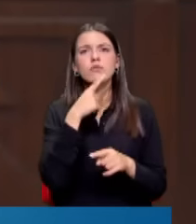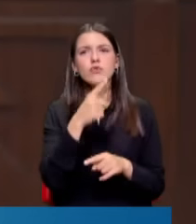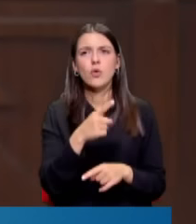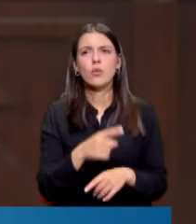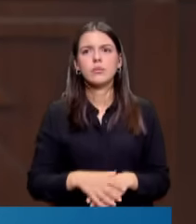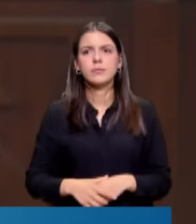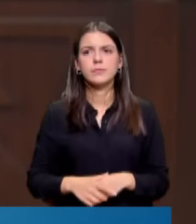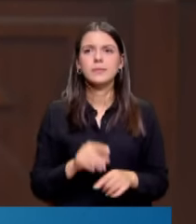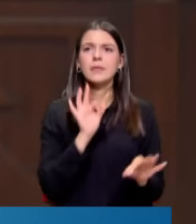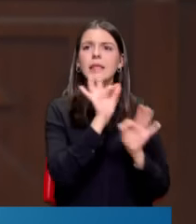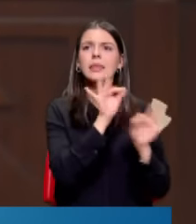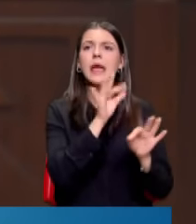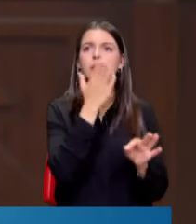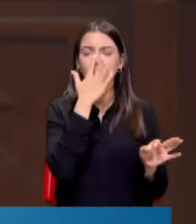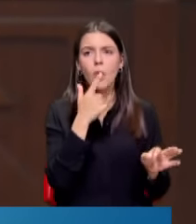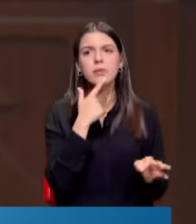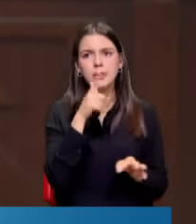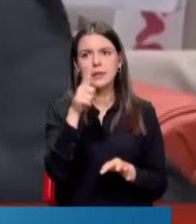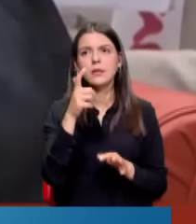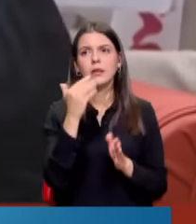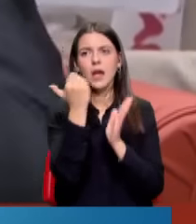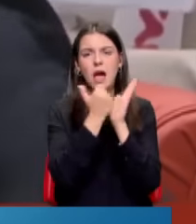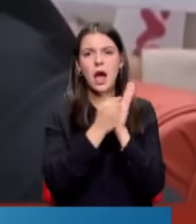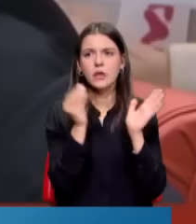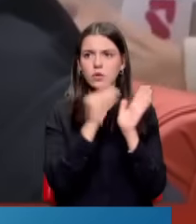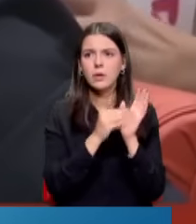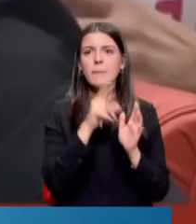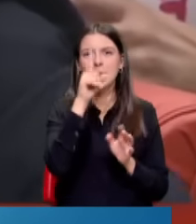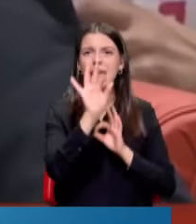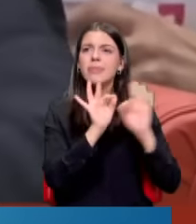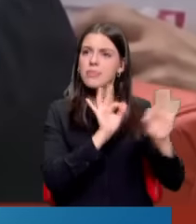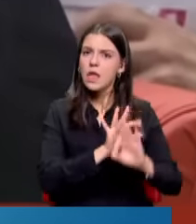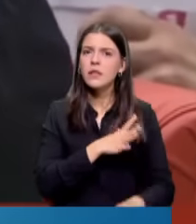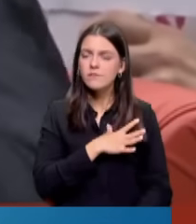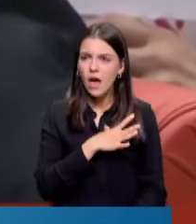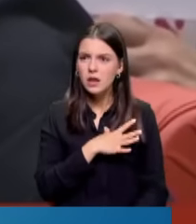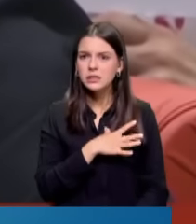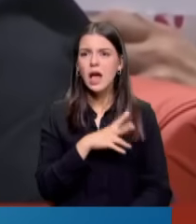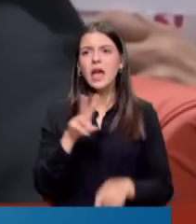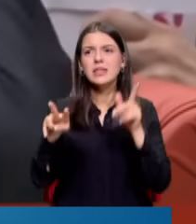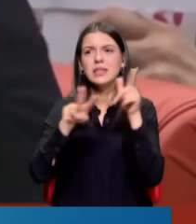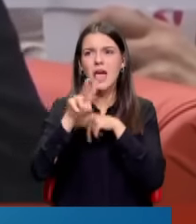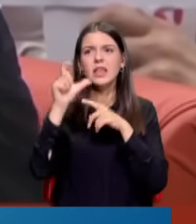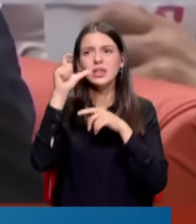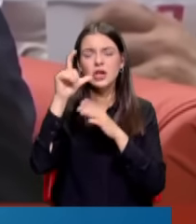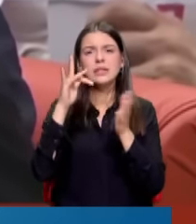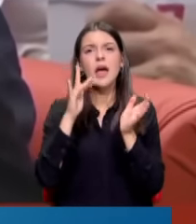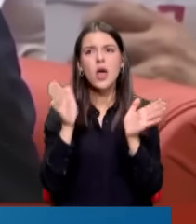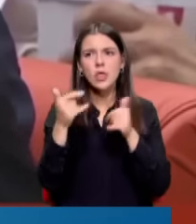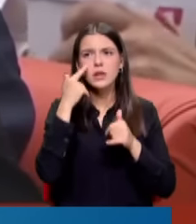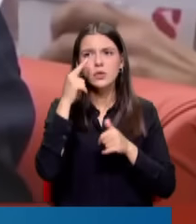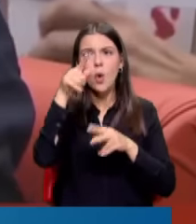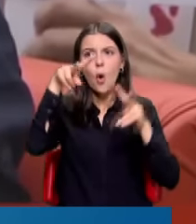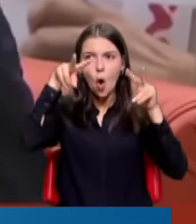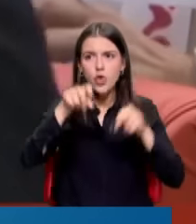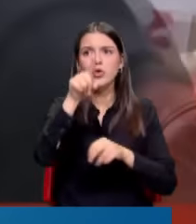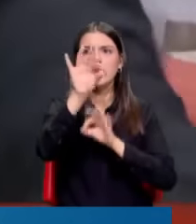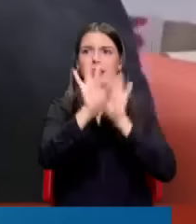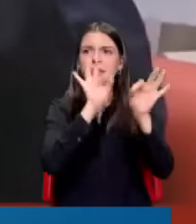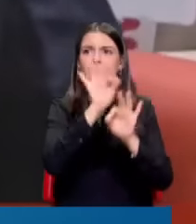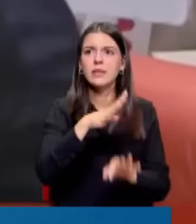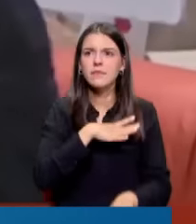Tehditte bulunmadığınızı söyleyin. Kayda geçsin. Eğer bir tehdit varsa Yargıtay 3 Ceza Dairesi oturduğunuz koltuğa tehditte